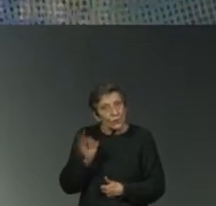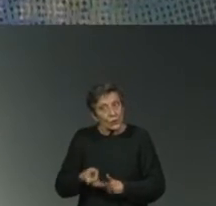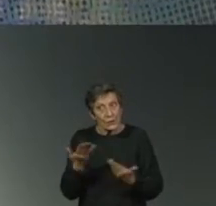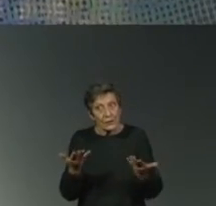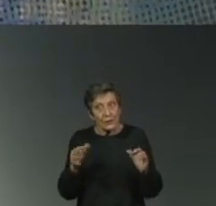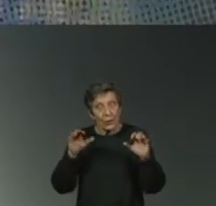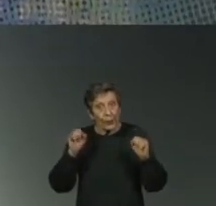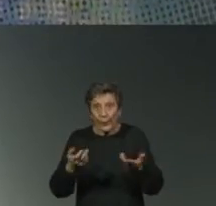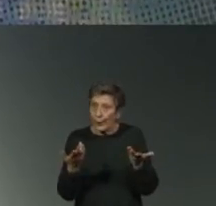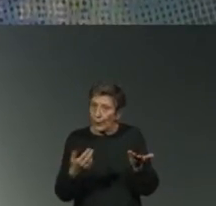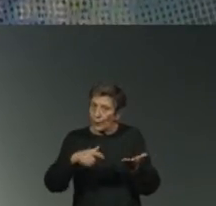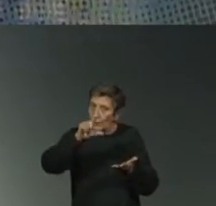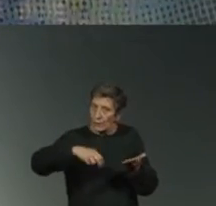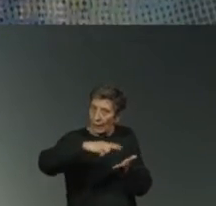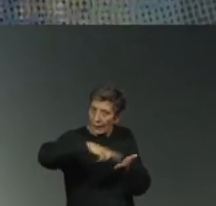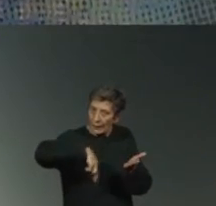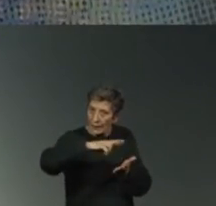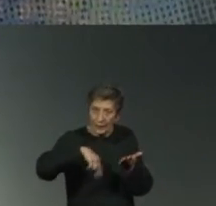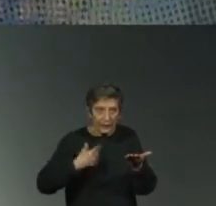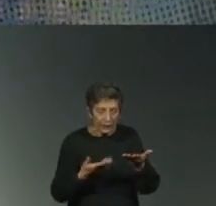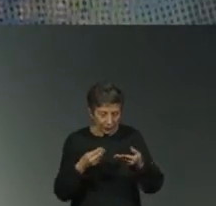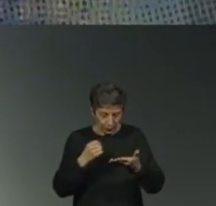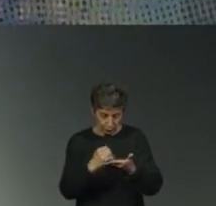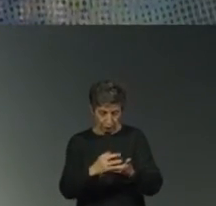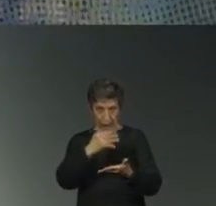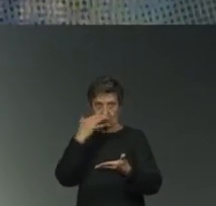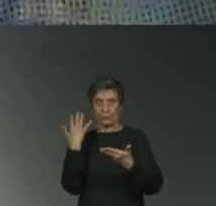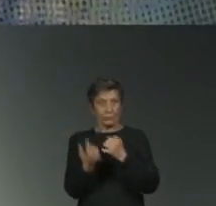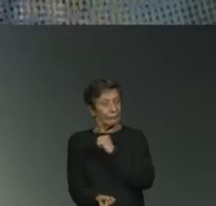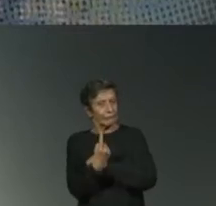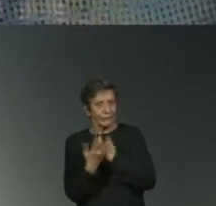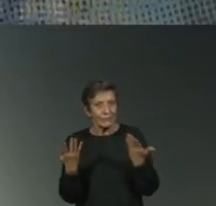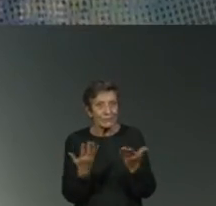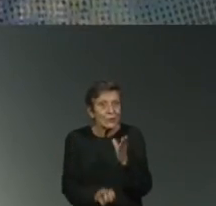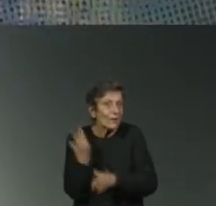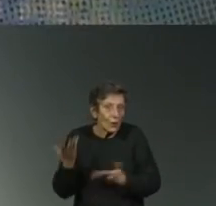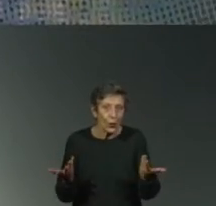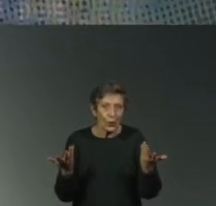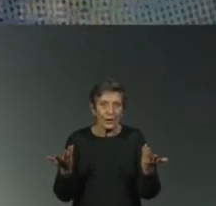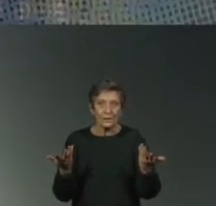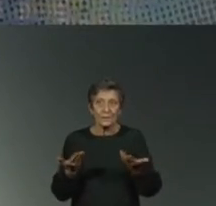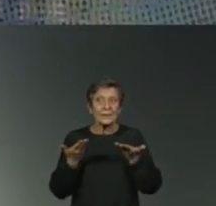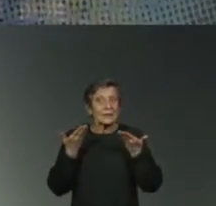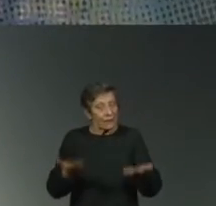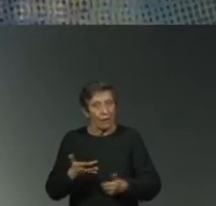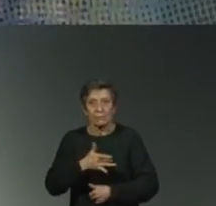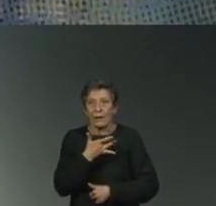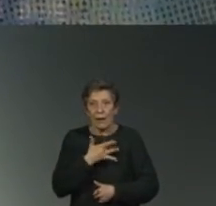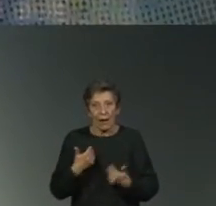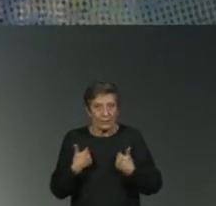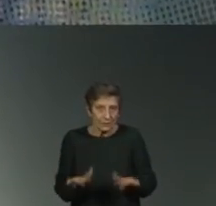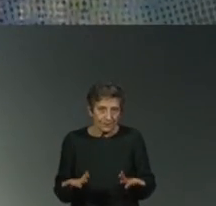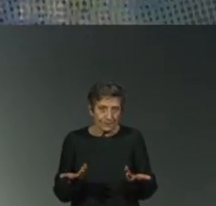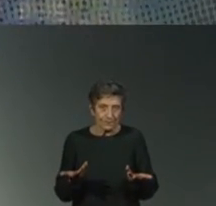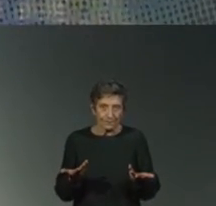mes lecteurs des sensations tout à fait singulières, particulières, un peu nouvelles. Et c'est ça qui m'intéresse. C'est ça qui